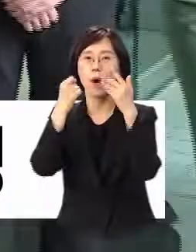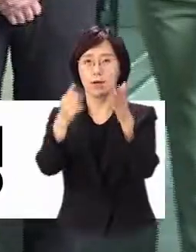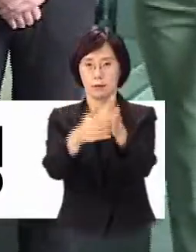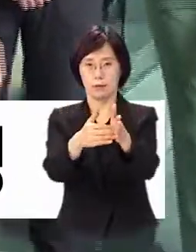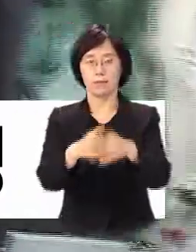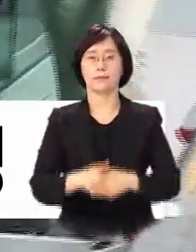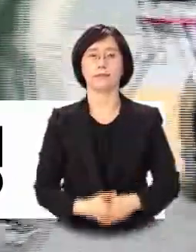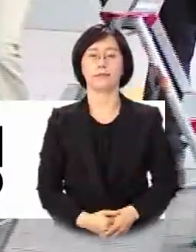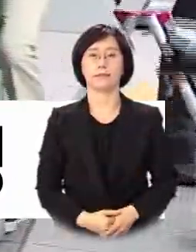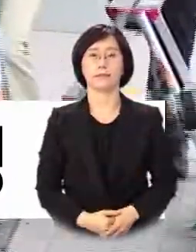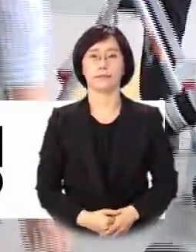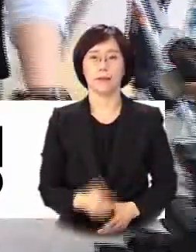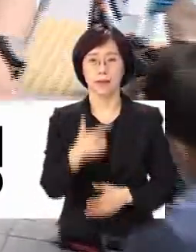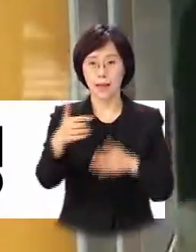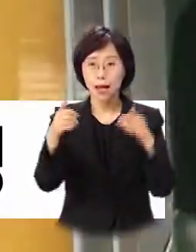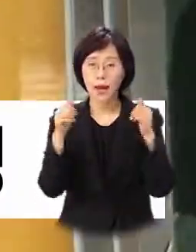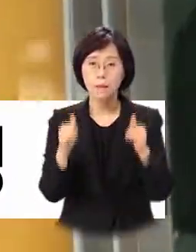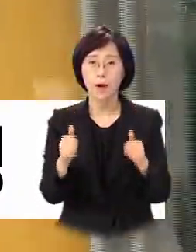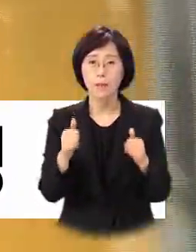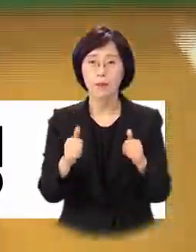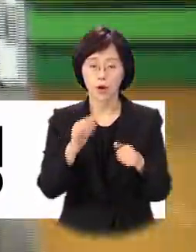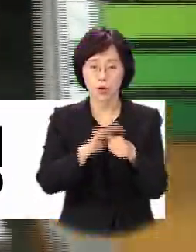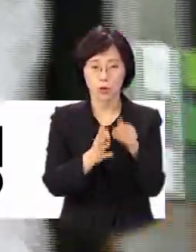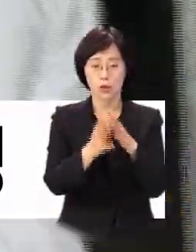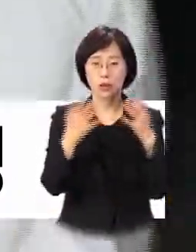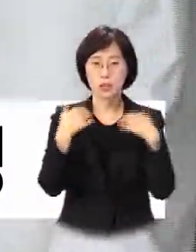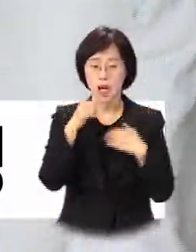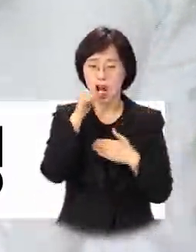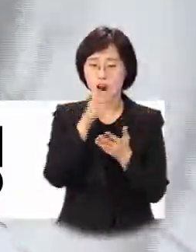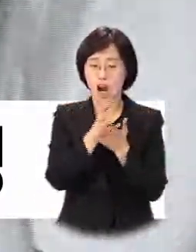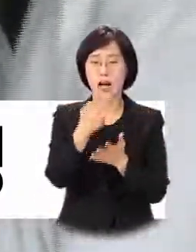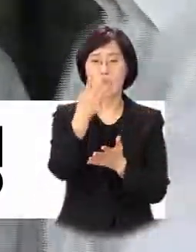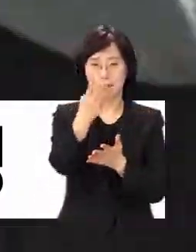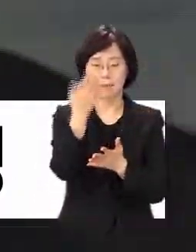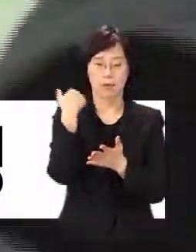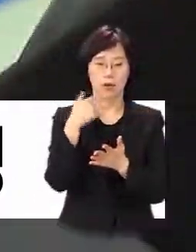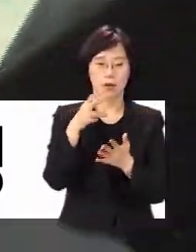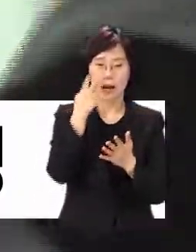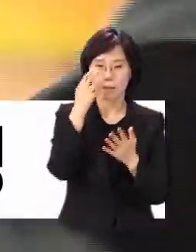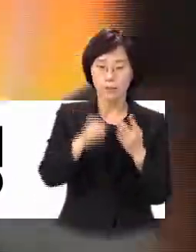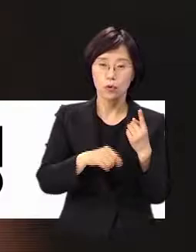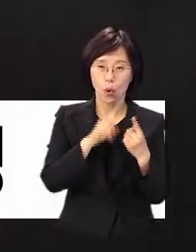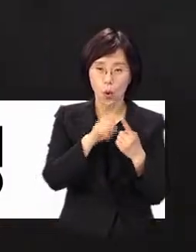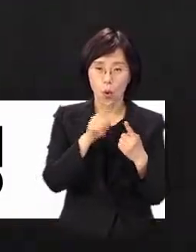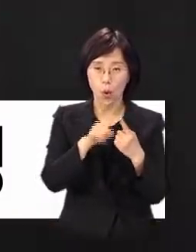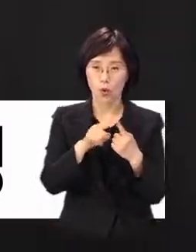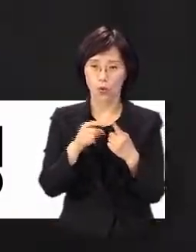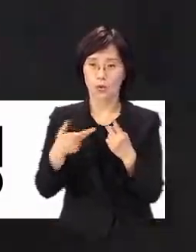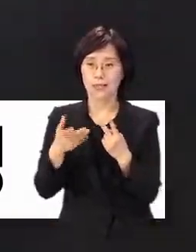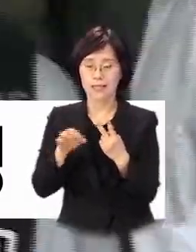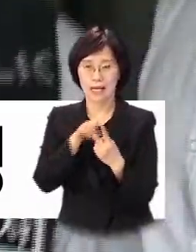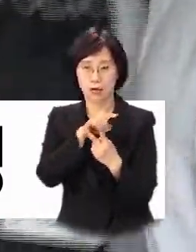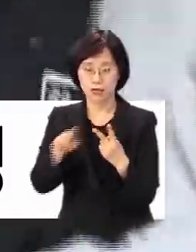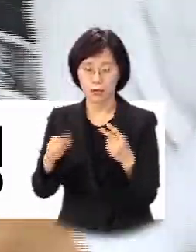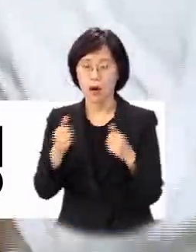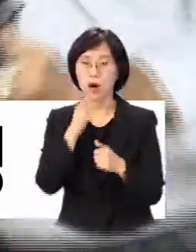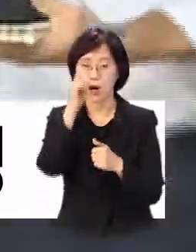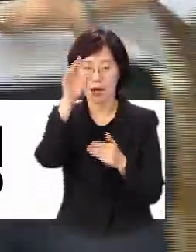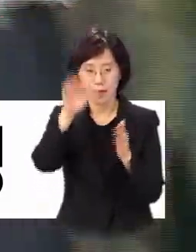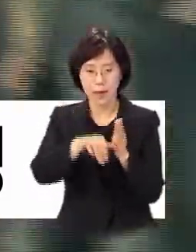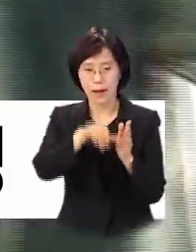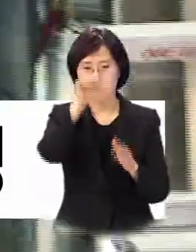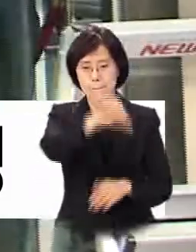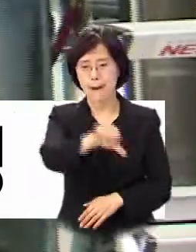확정받았습니다. 대법원은 경주시청 철인 3종팀 전 감독과 장 선수에 대한 상고심에서 피고인들의 상고를